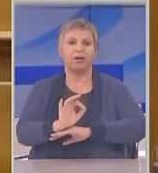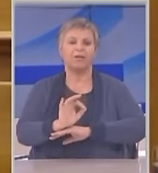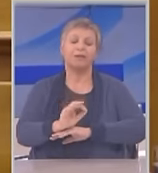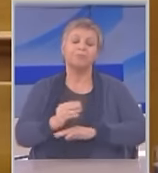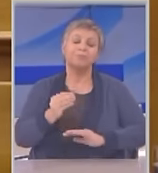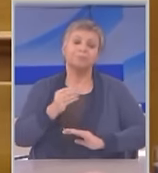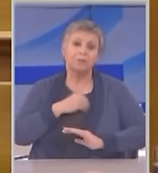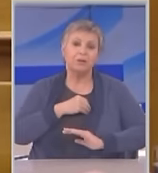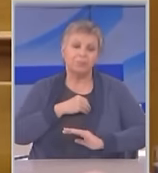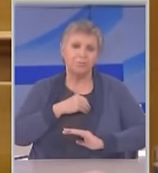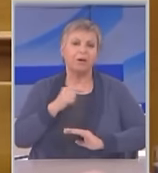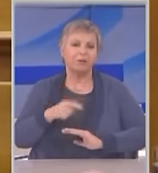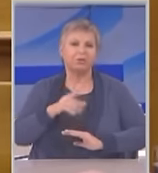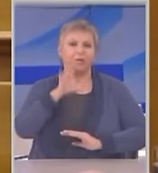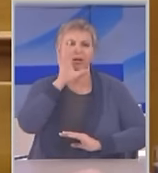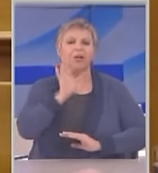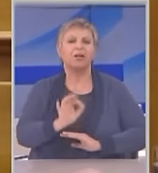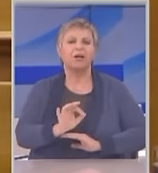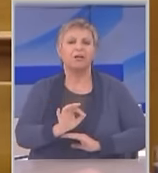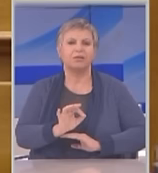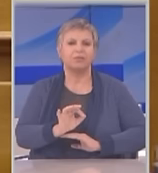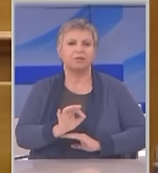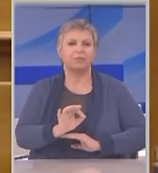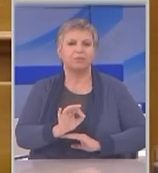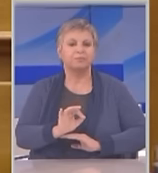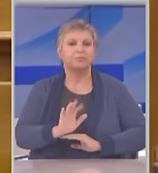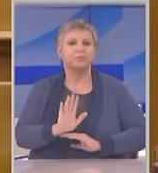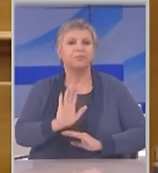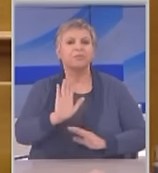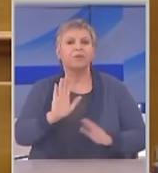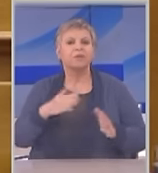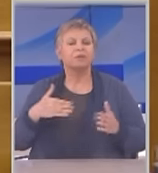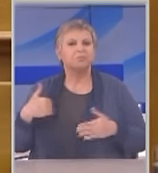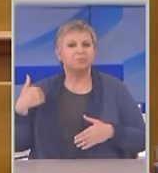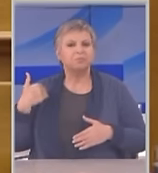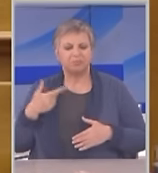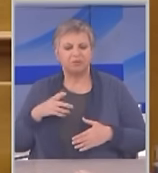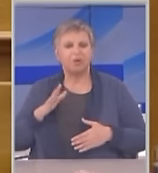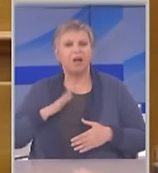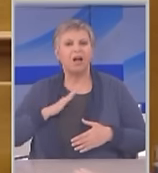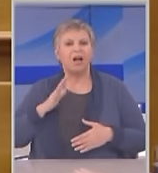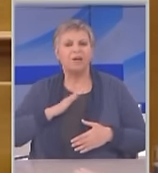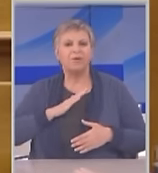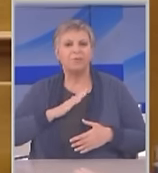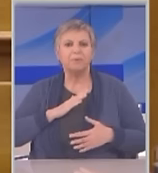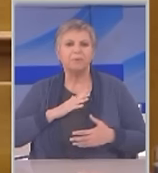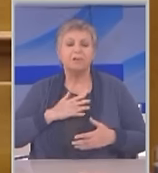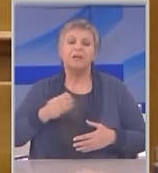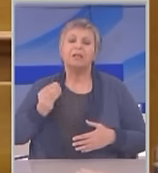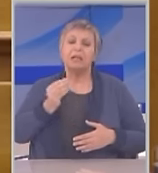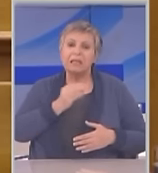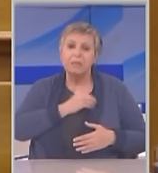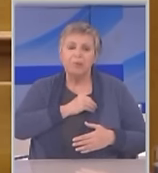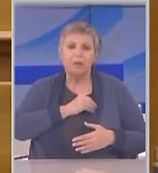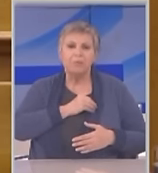είναι η αλήθεια, ότι κανείς σήμερα δεν εντυπωσιάζεται, και λέω πάλι δυστυχώς, από τέτοιου είδους αποκαλύψεις.